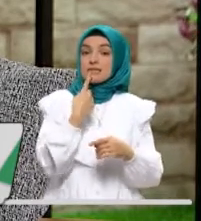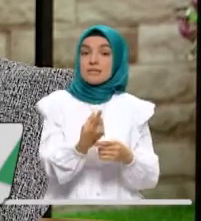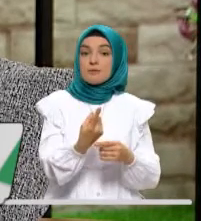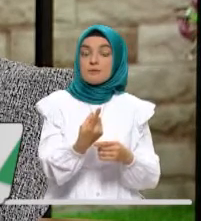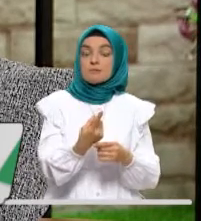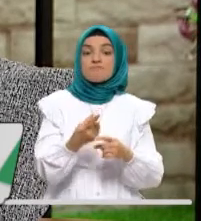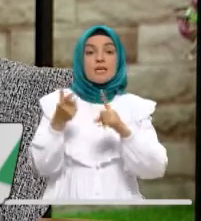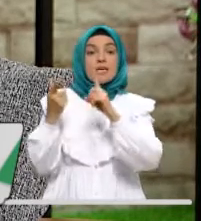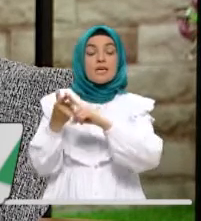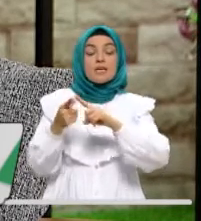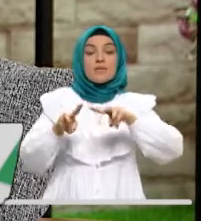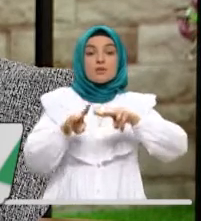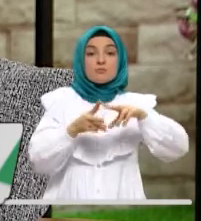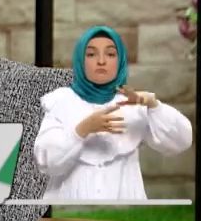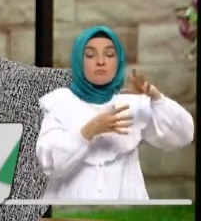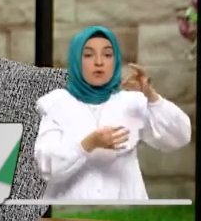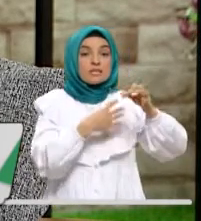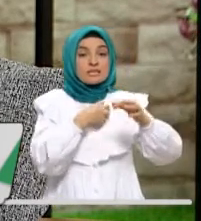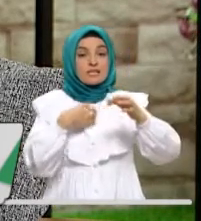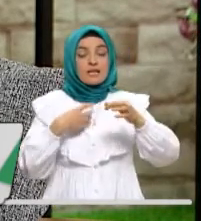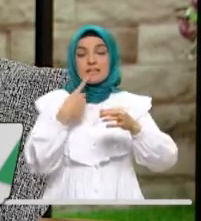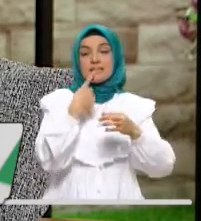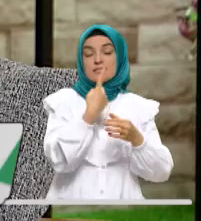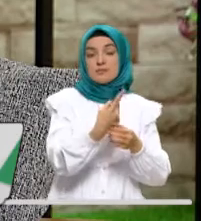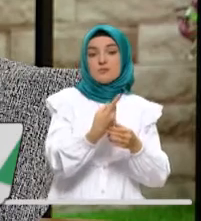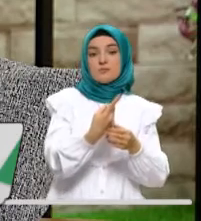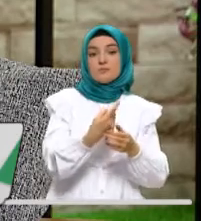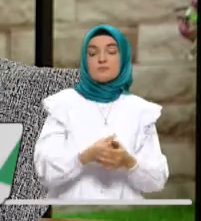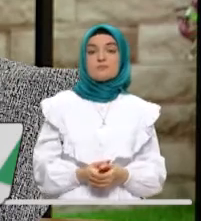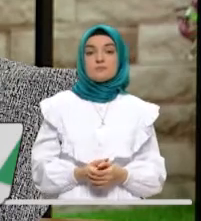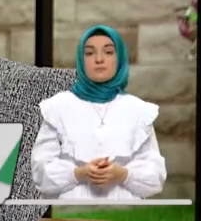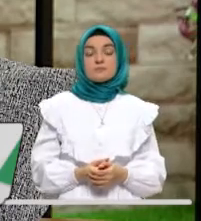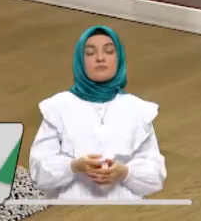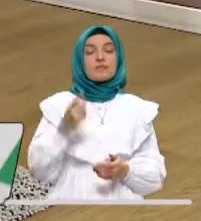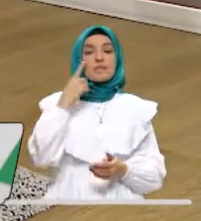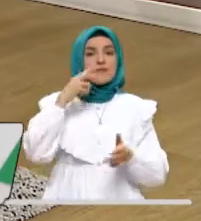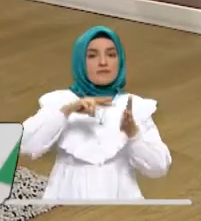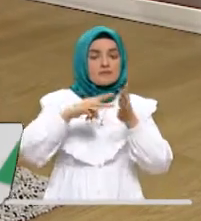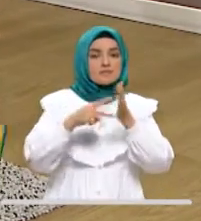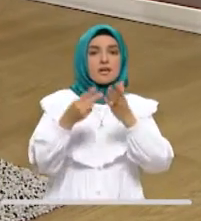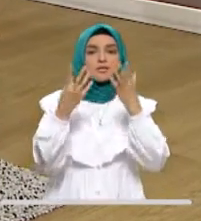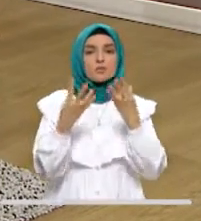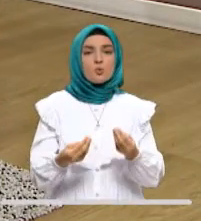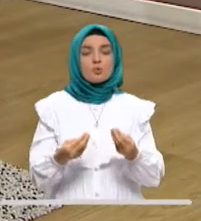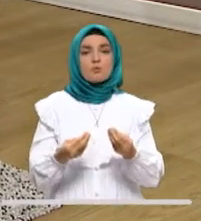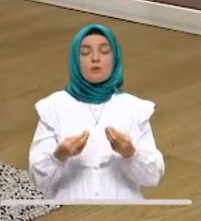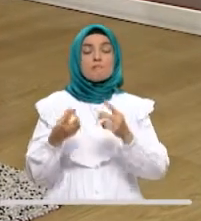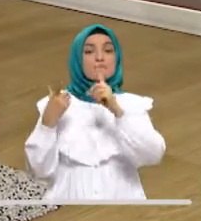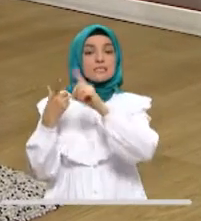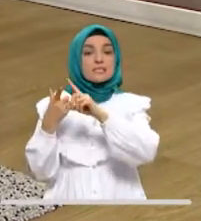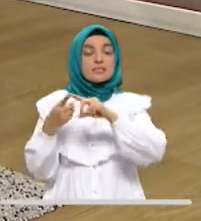Murat'ın annesi ilk Vahide Sultanlık vasfını kullanıyor. Fakat devlet idare noktasında 2.